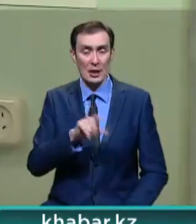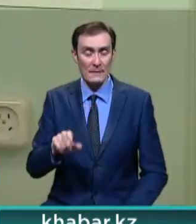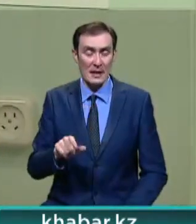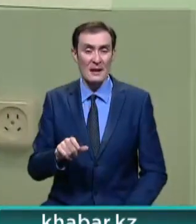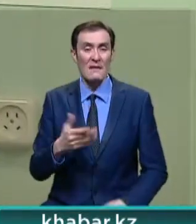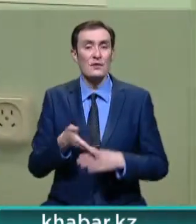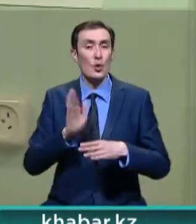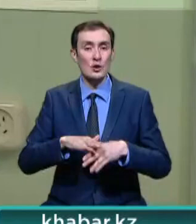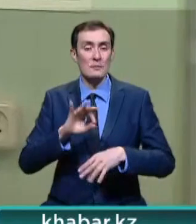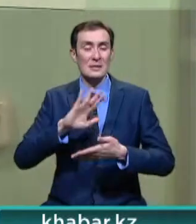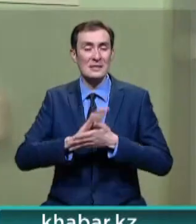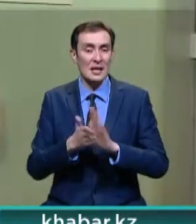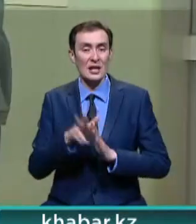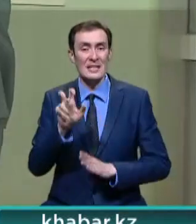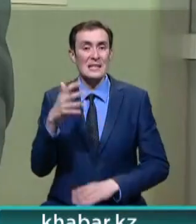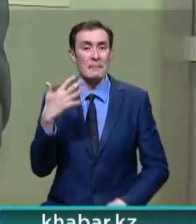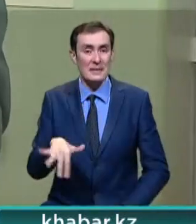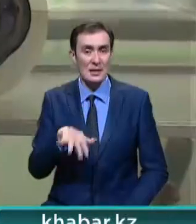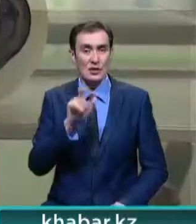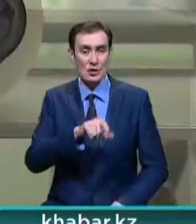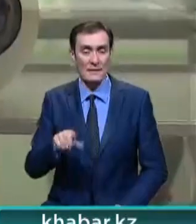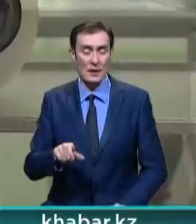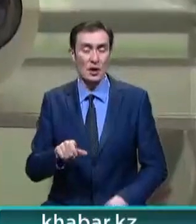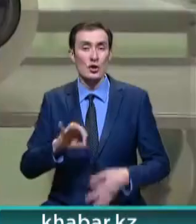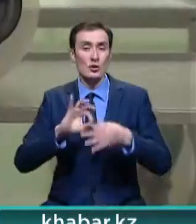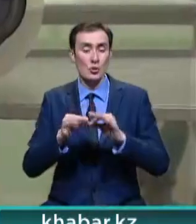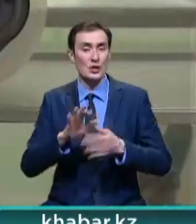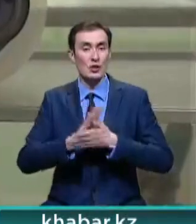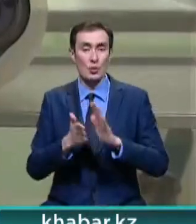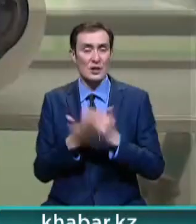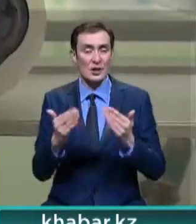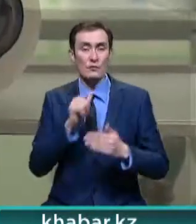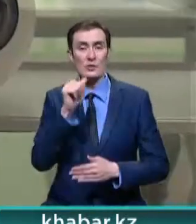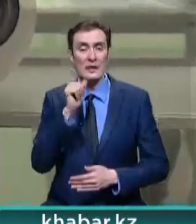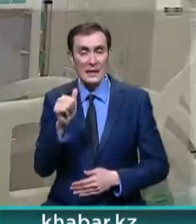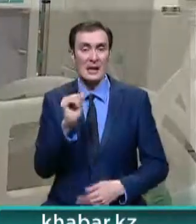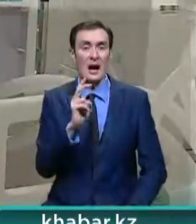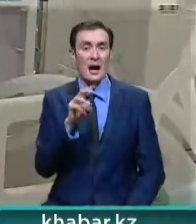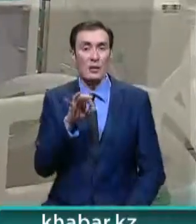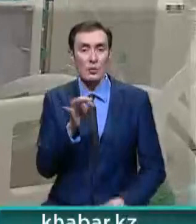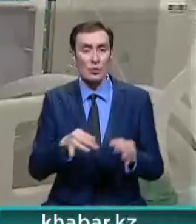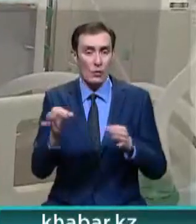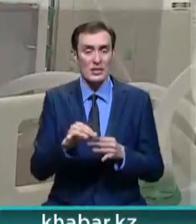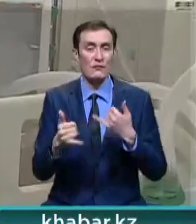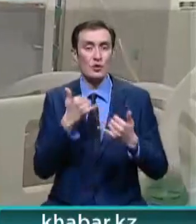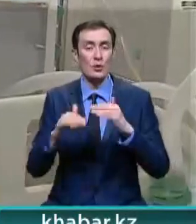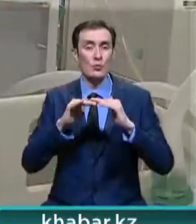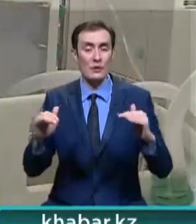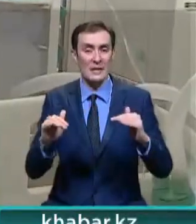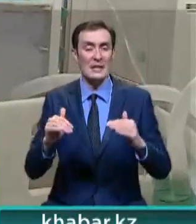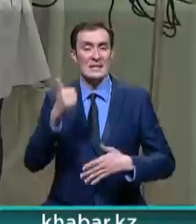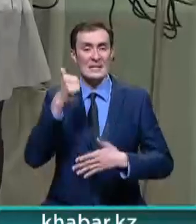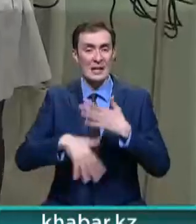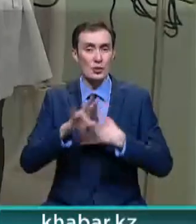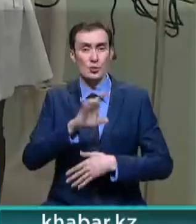В реанимациях находится свыше 350 пациентов. Сложная ПИД-ситуация в Кустанайской и Акмолинской областях. В желтой зоне находится